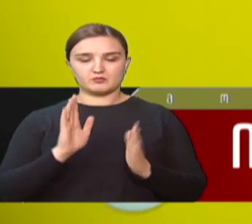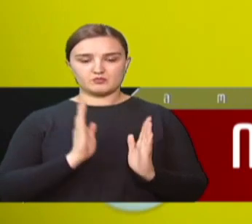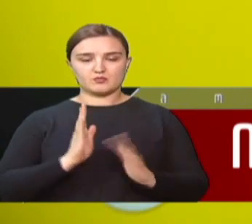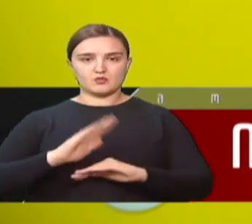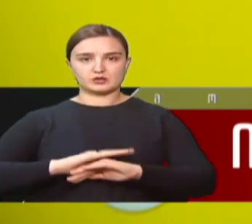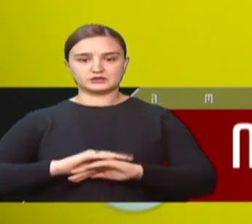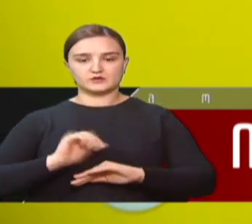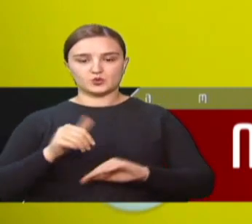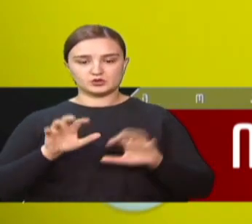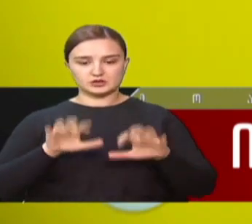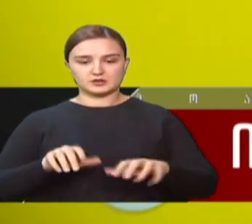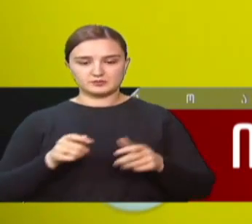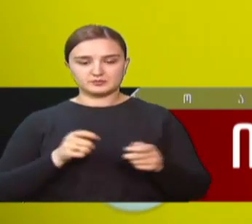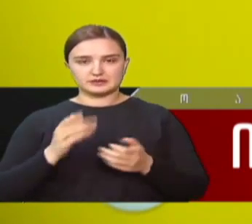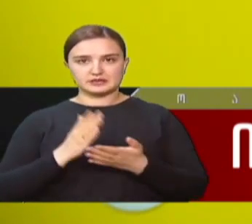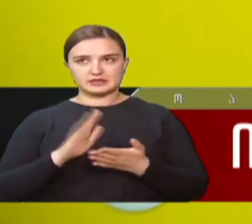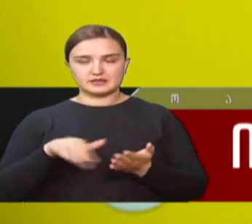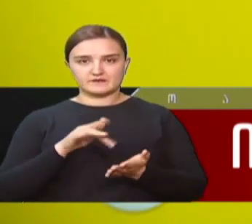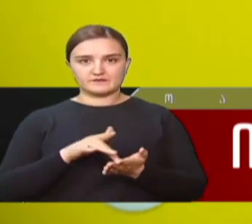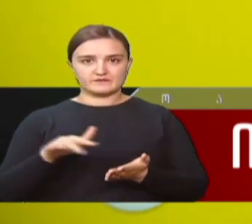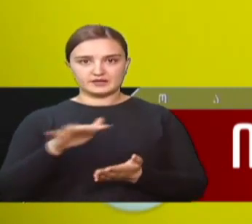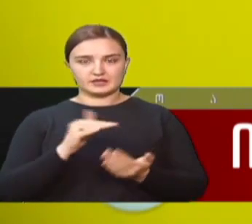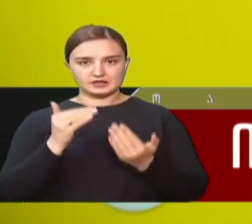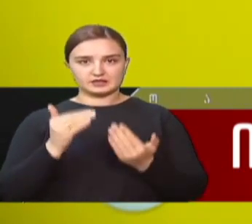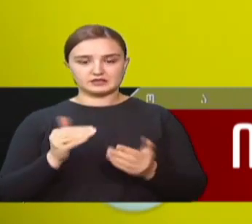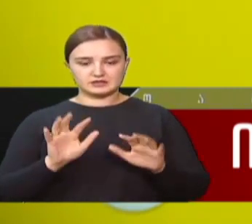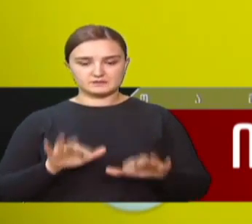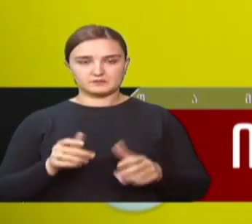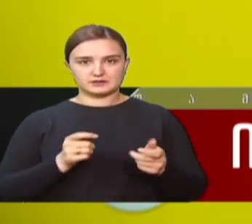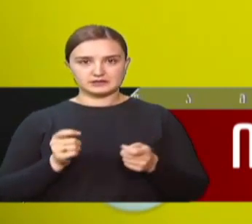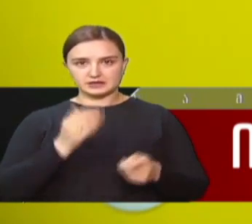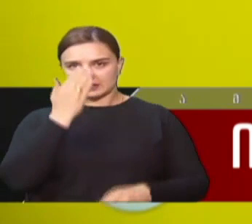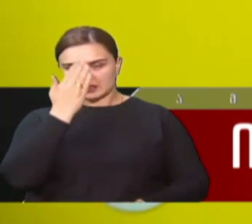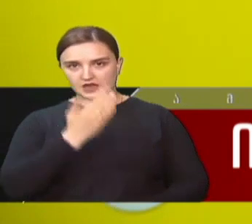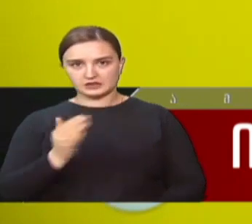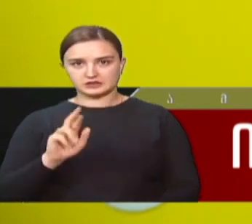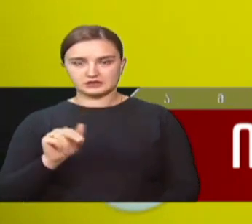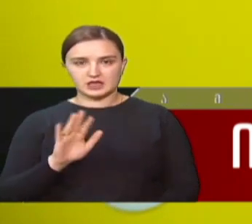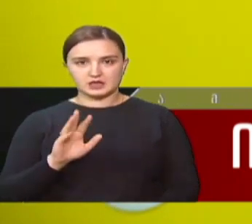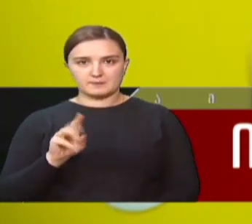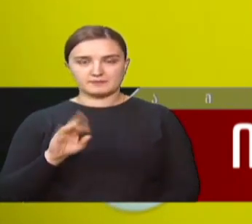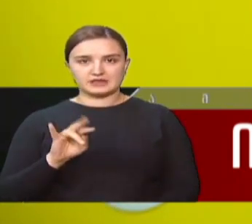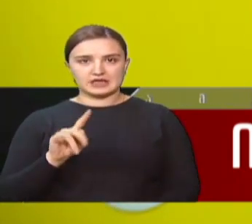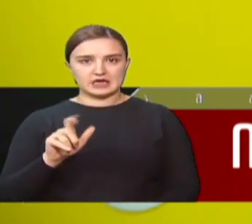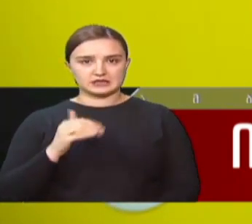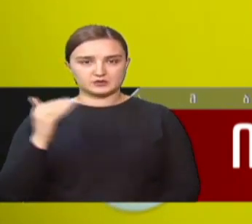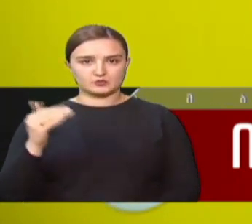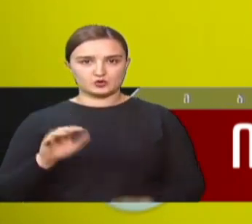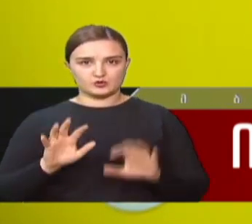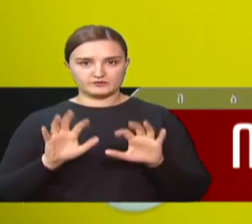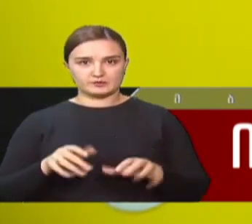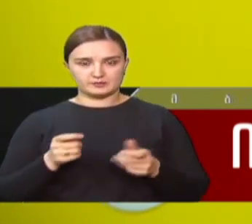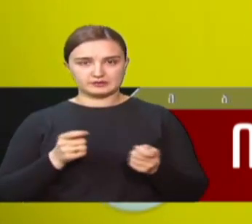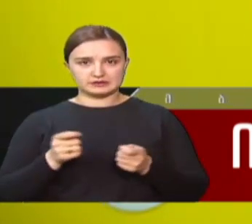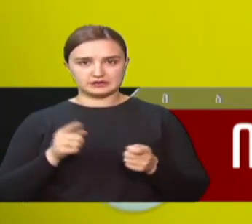მოიქცევა როგორც პრეზიდენტი, რომელიც არის ქვეყნის პრეზიდენტი, ხალხის პრეზიდენტი და არა მდინარაძის პრეზიდენტი, რომელიც დღეს